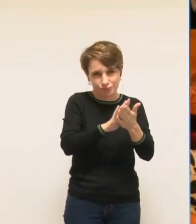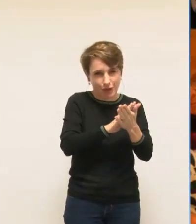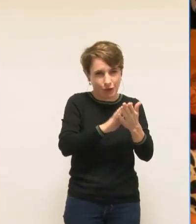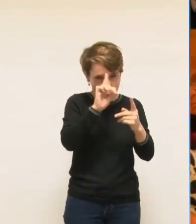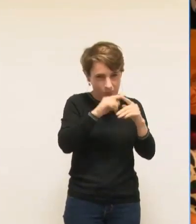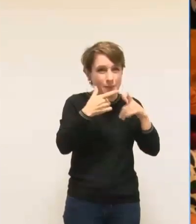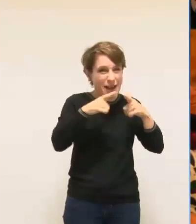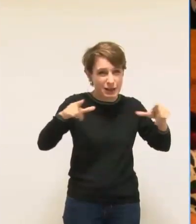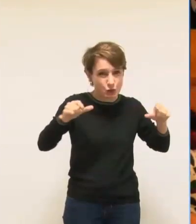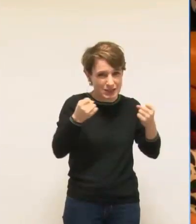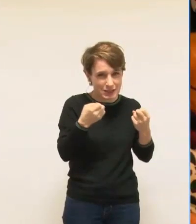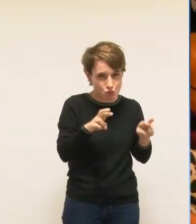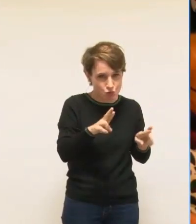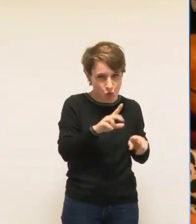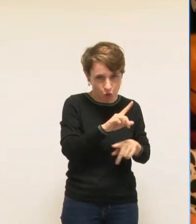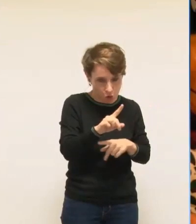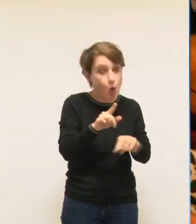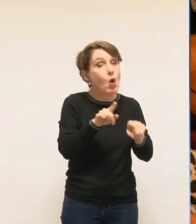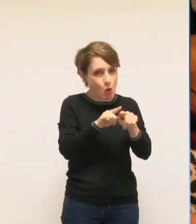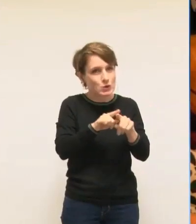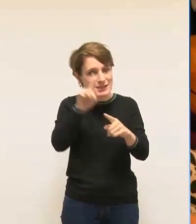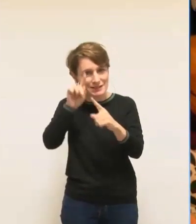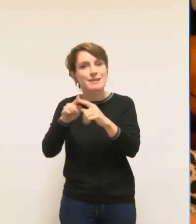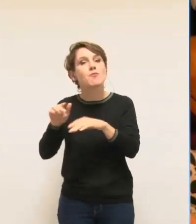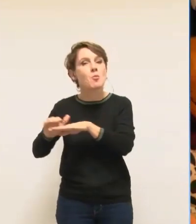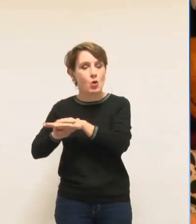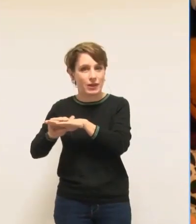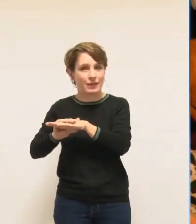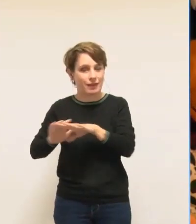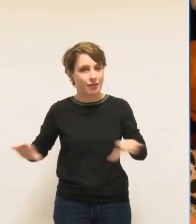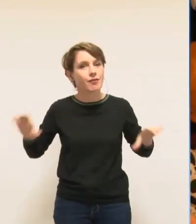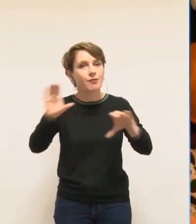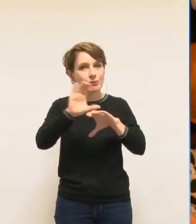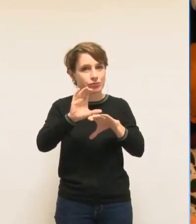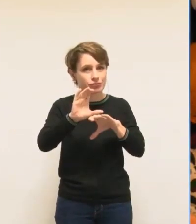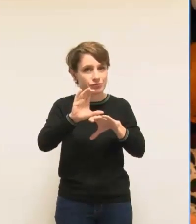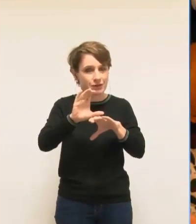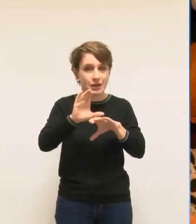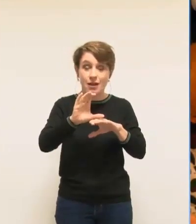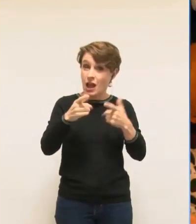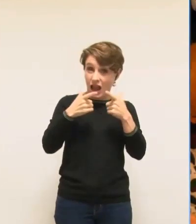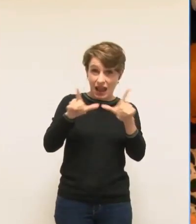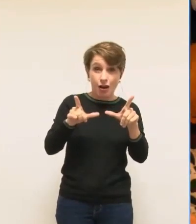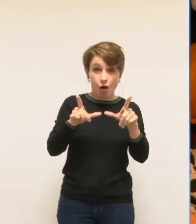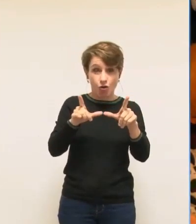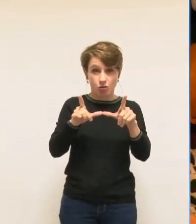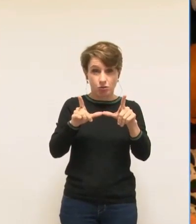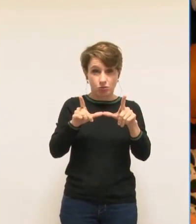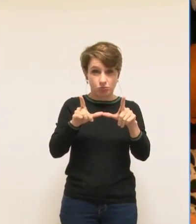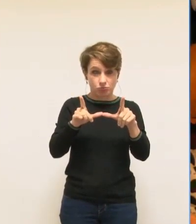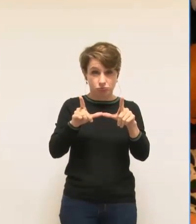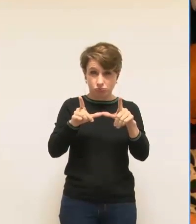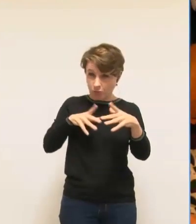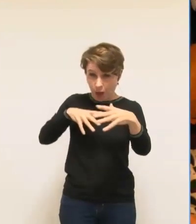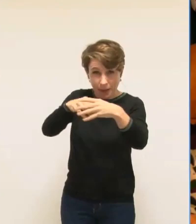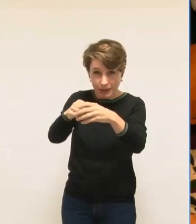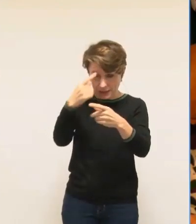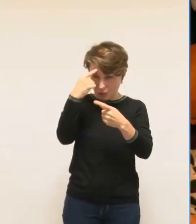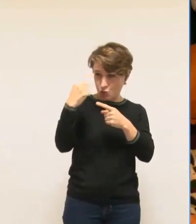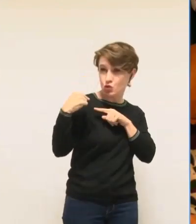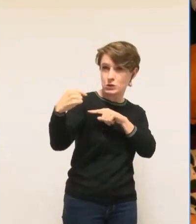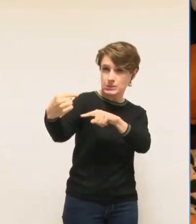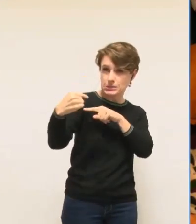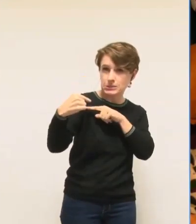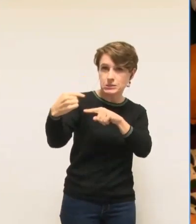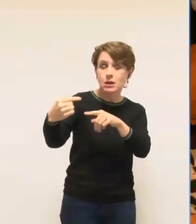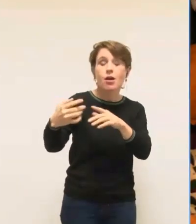politique quand on parle de ces choses-là. La langue participe au rapport de force, elle laisse croire que laisser croire que